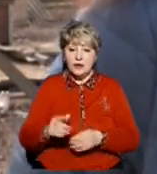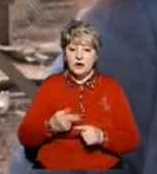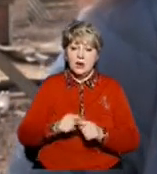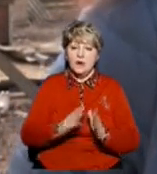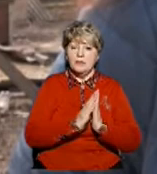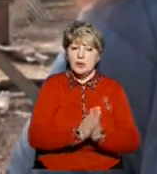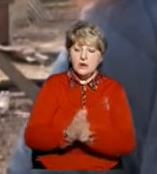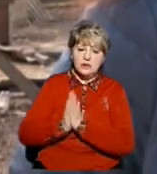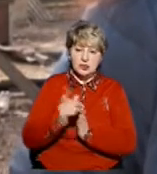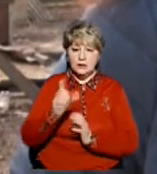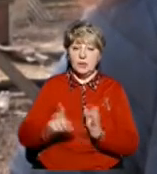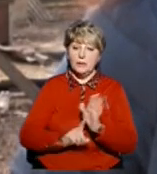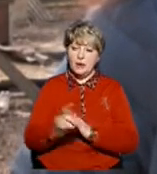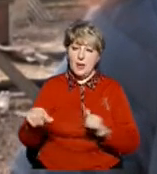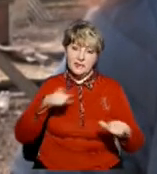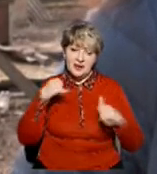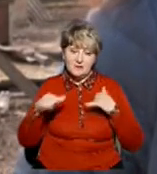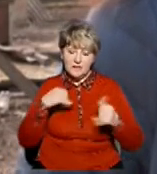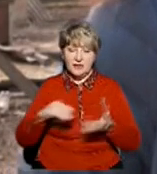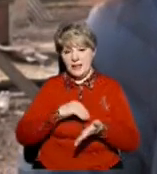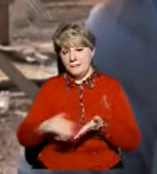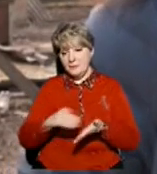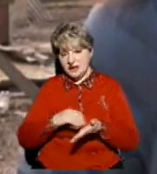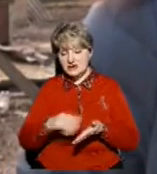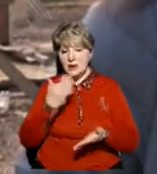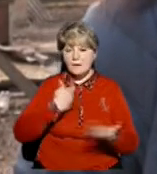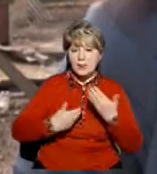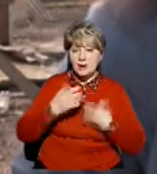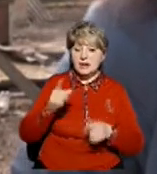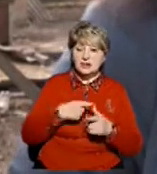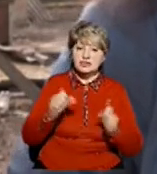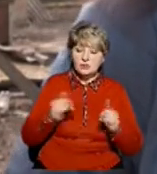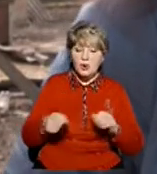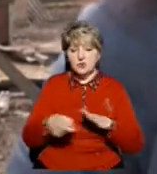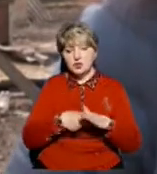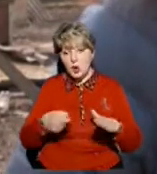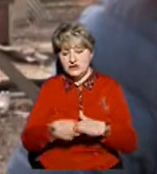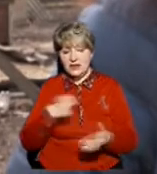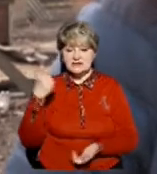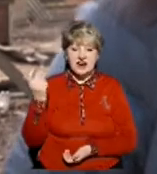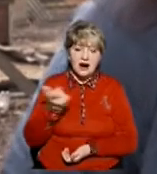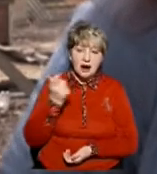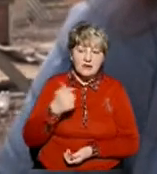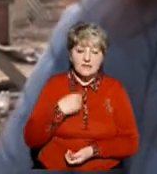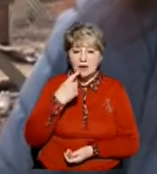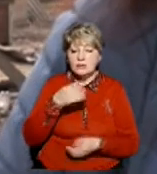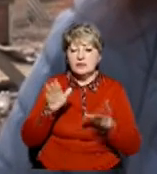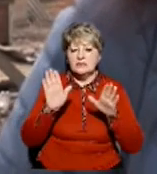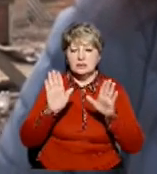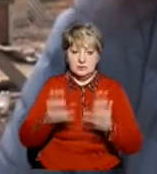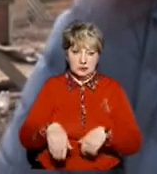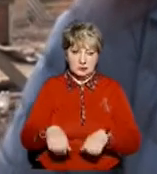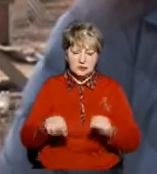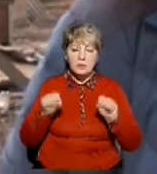цей пост. Люди почали телефонувати, писати і питати, чи можна з Донецька, чи можна Харкова. Я кажу, звісно,